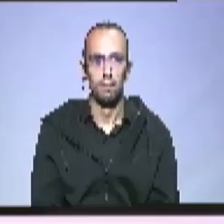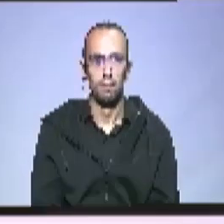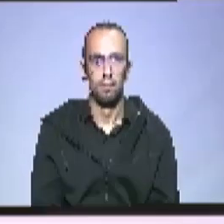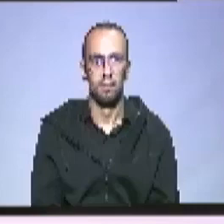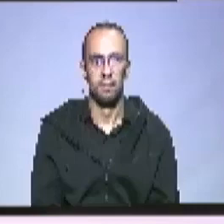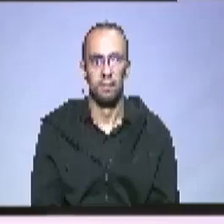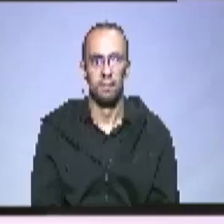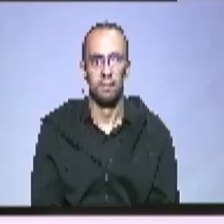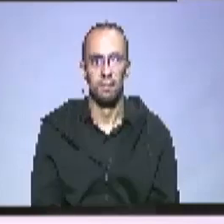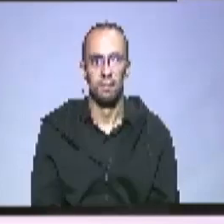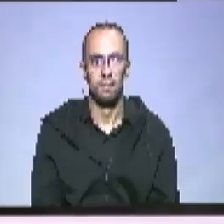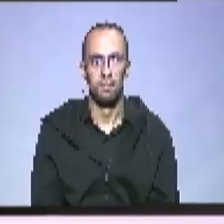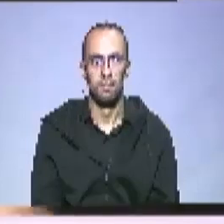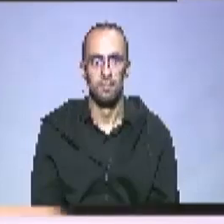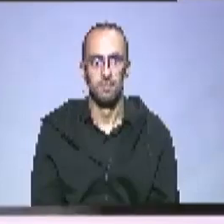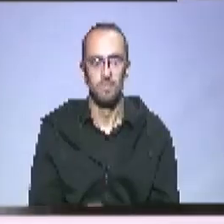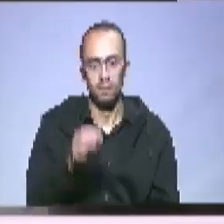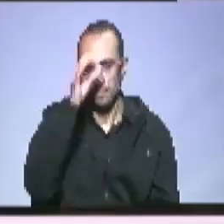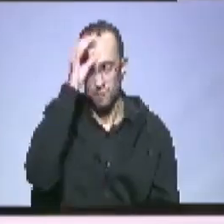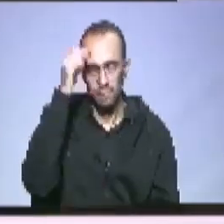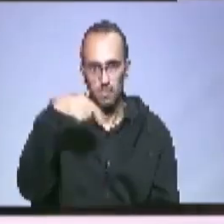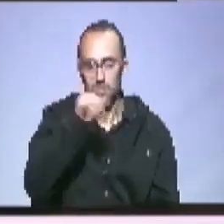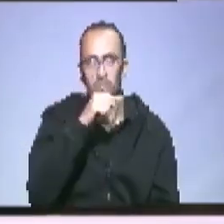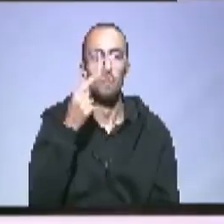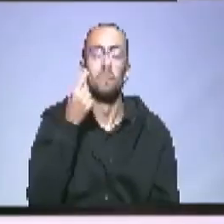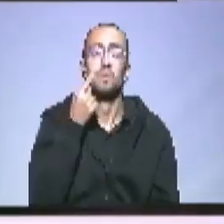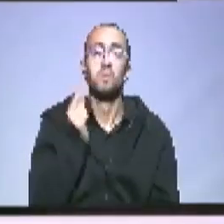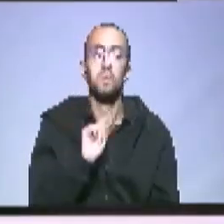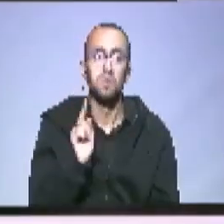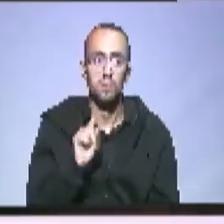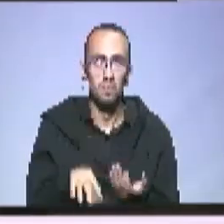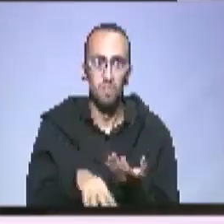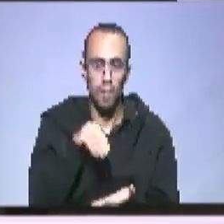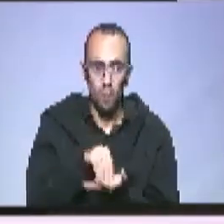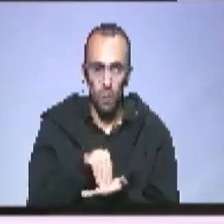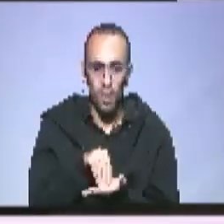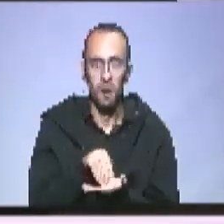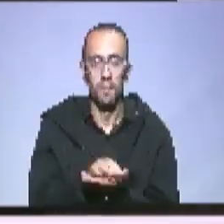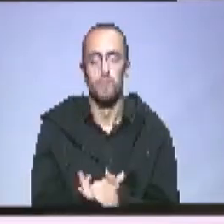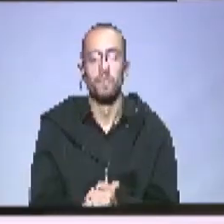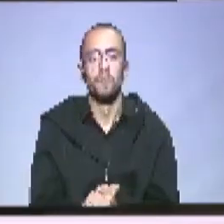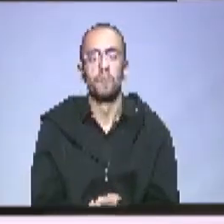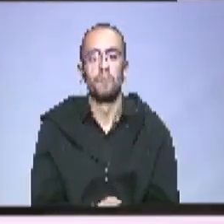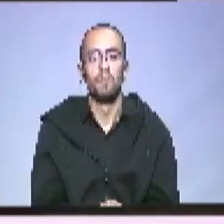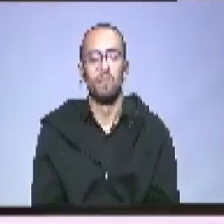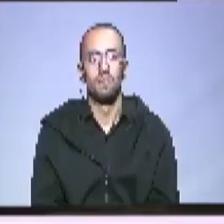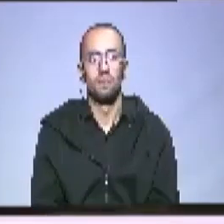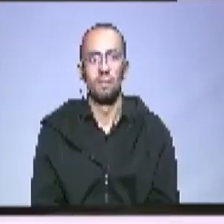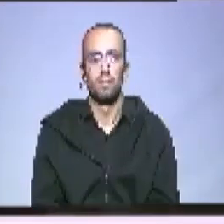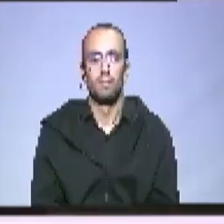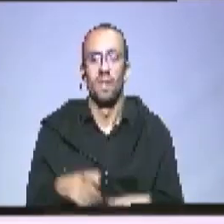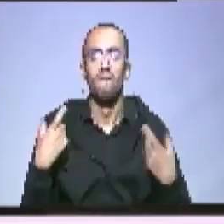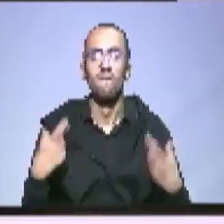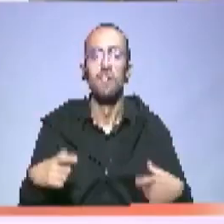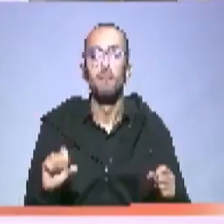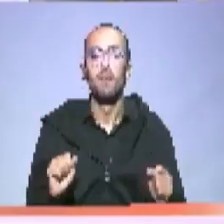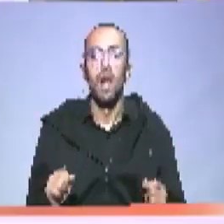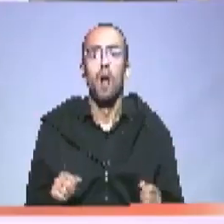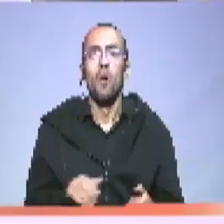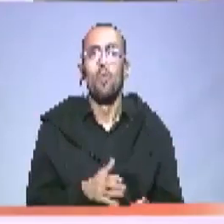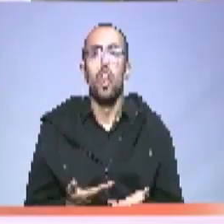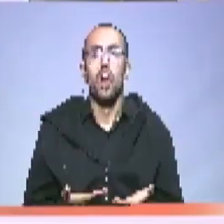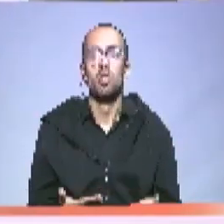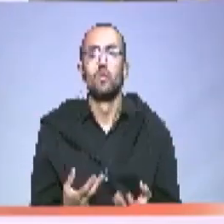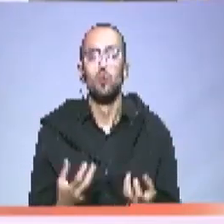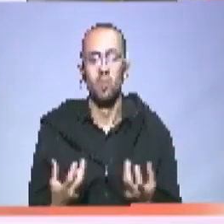طيب ده كده برضو للي ما تابعش معانا من بداية الفقرة دلوقتي، احنا بدأنا في فطيرة الجلاش